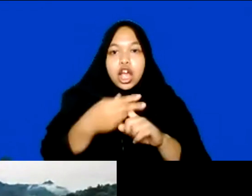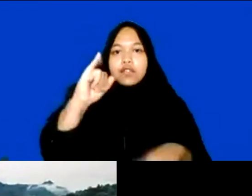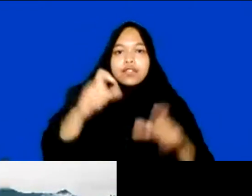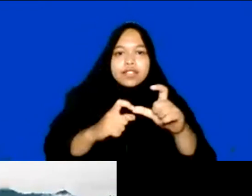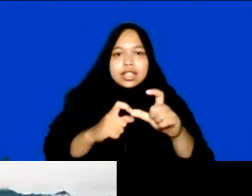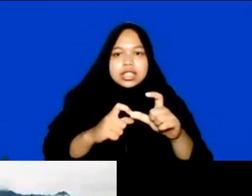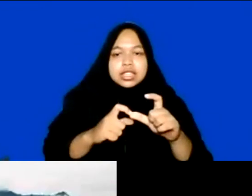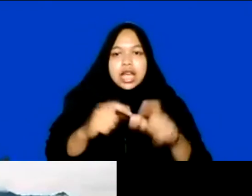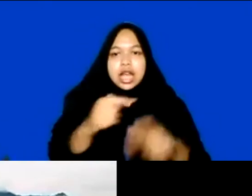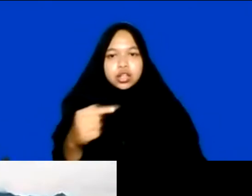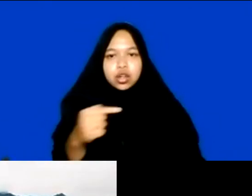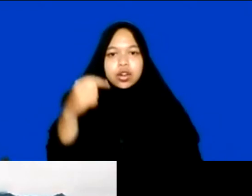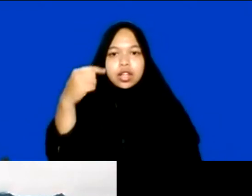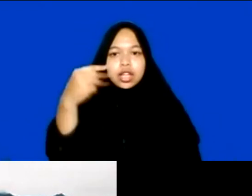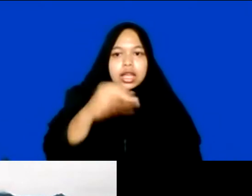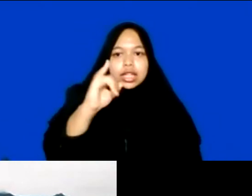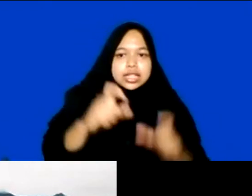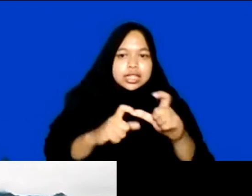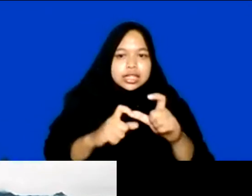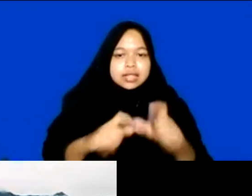@peace_ace. Seperti itu untuk